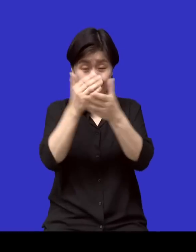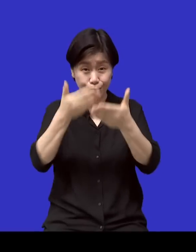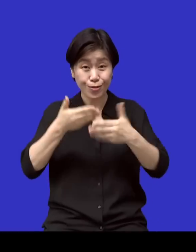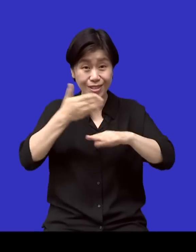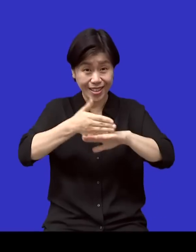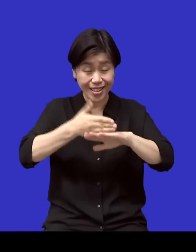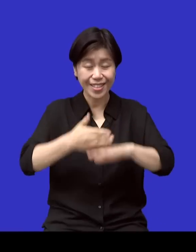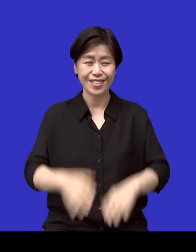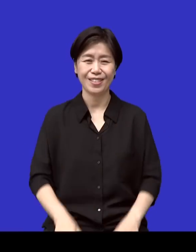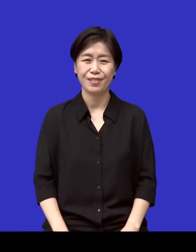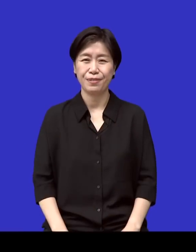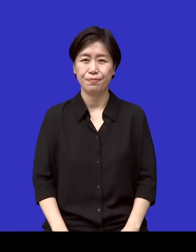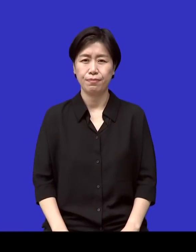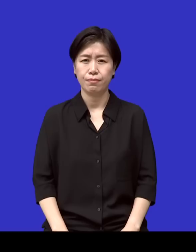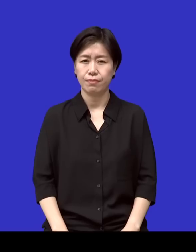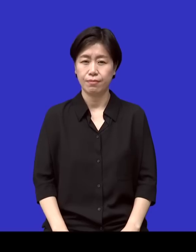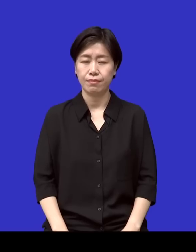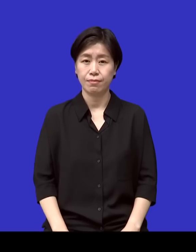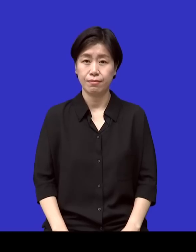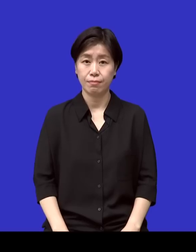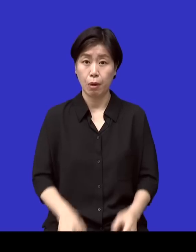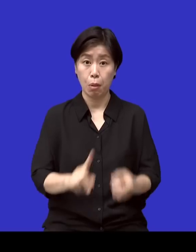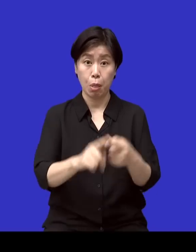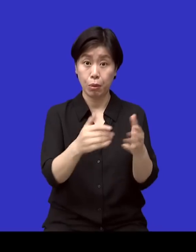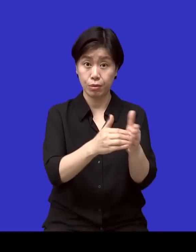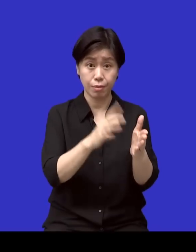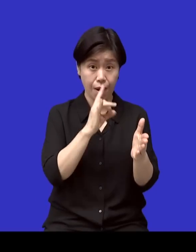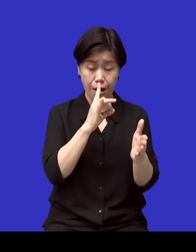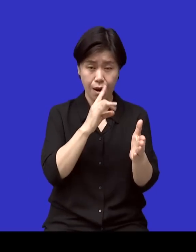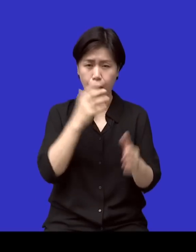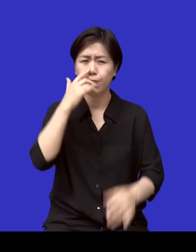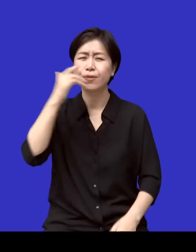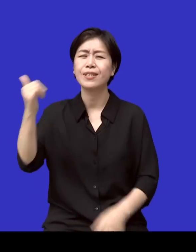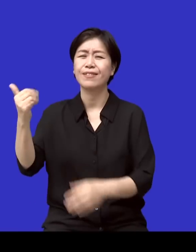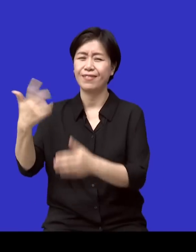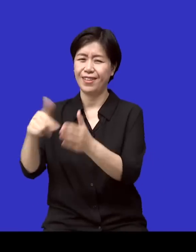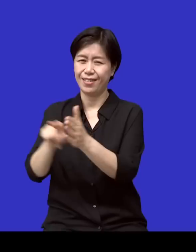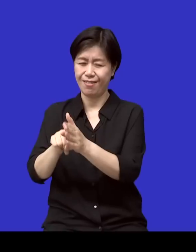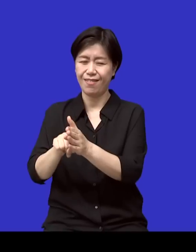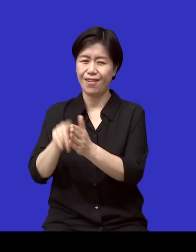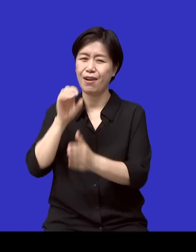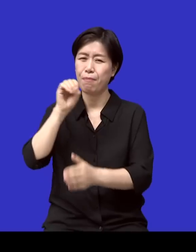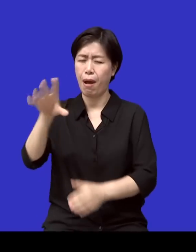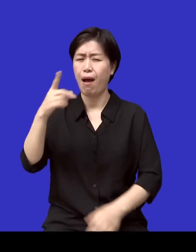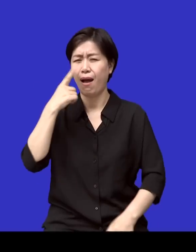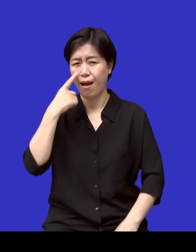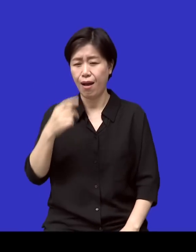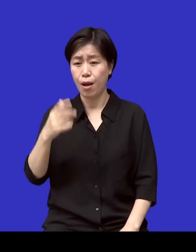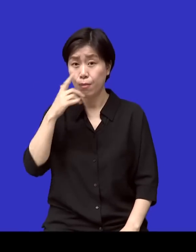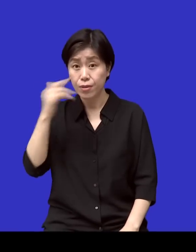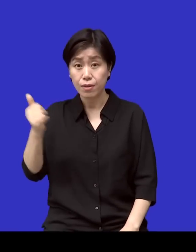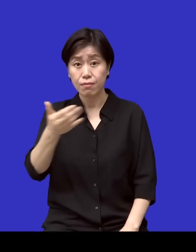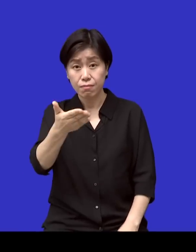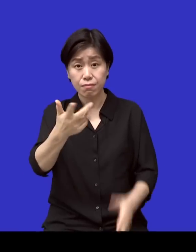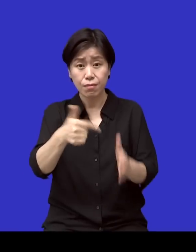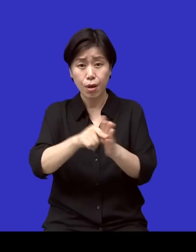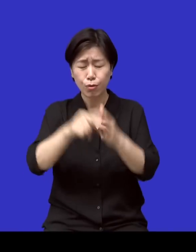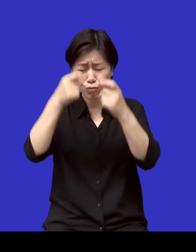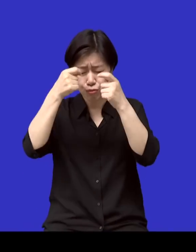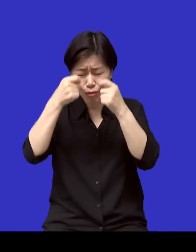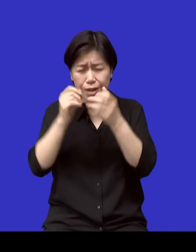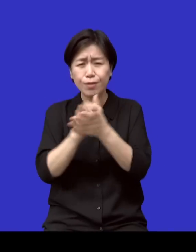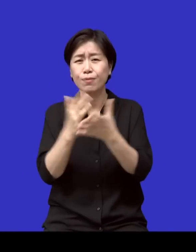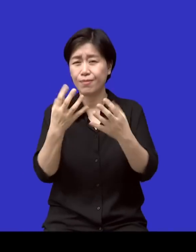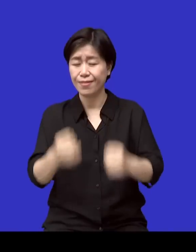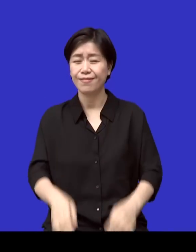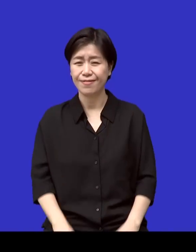끝나면 또 아버지가 섭섭할 아버지. 수가 있기 때문에 네, 아버지 어머니도 사실 보이지 않는 곳에서 얼마나 우리 딸 소희를 위해서 얼마나 그죠. 눈물을 흘리셨겠어요.